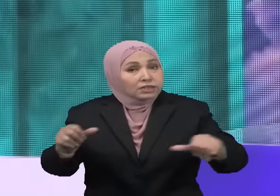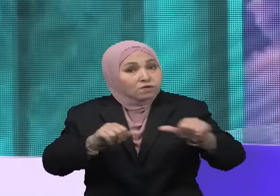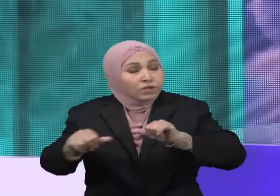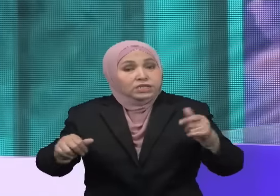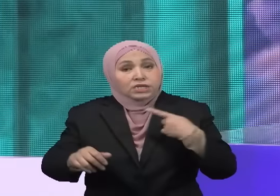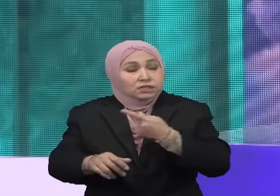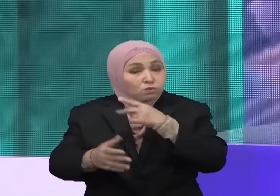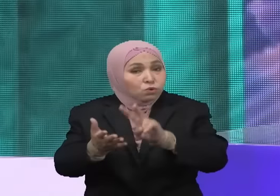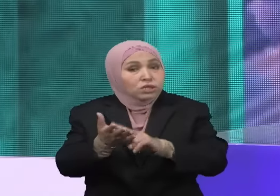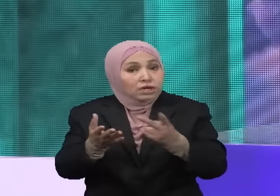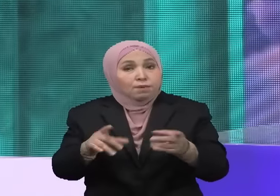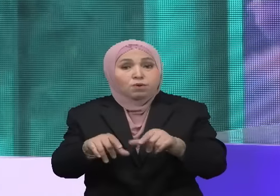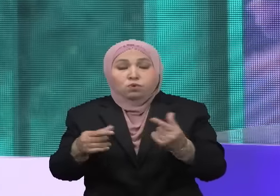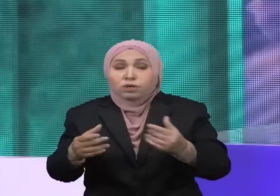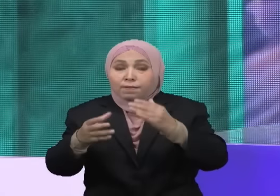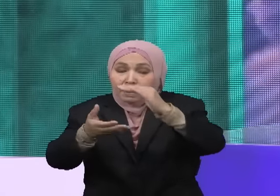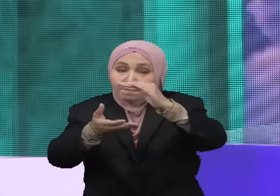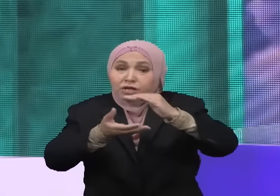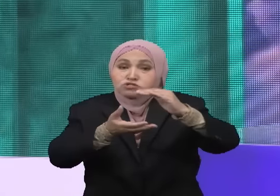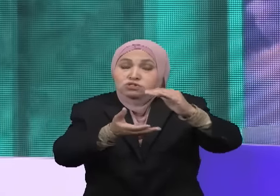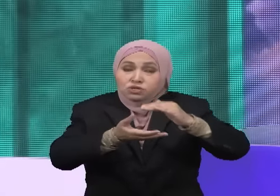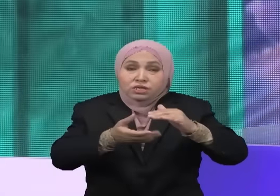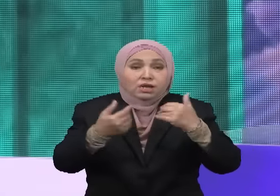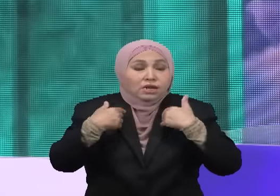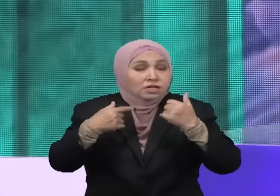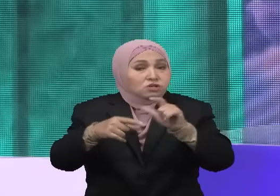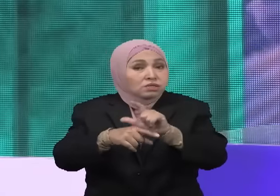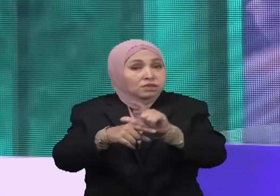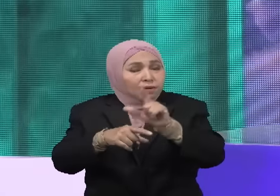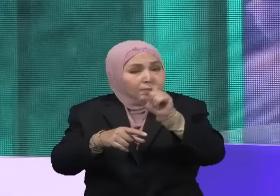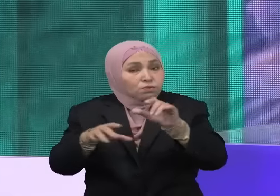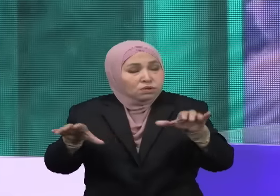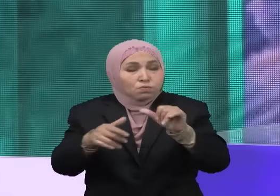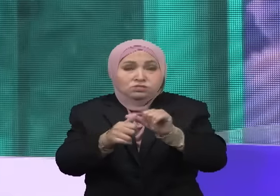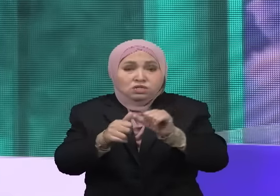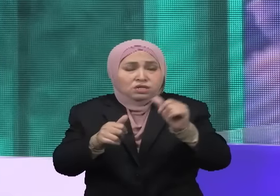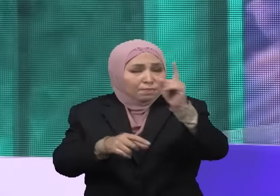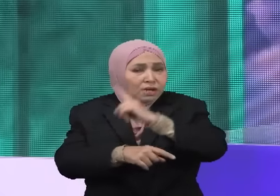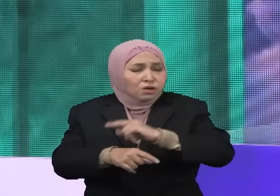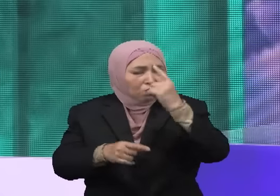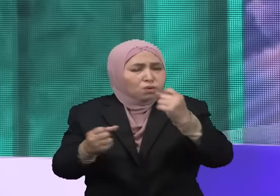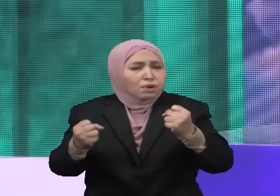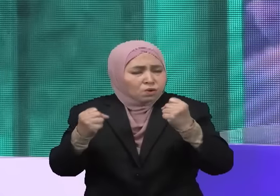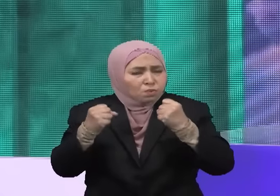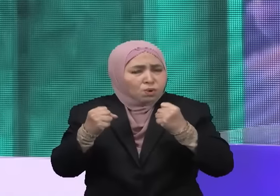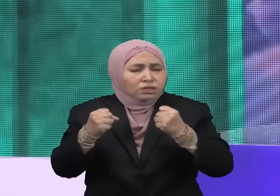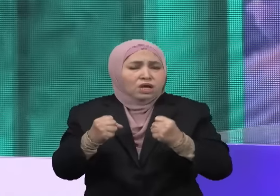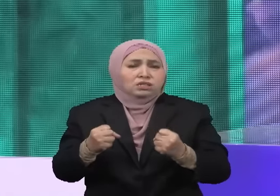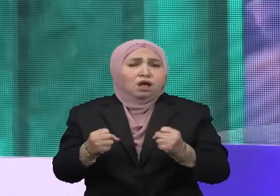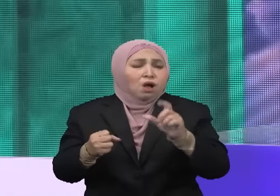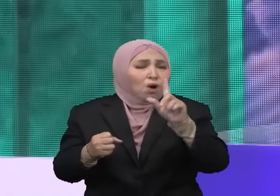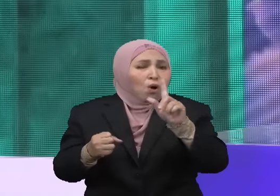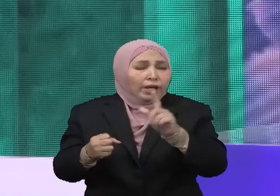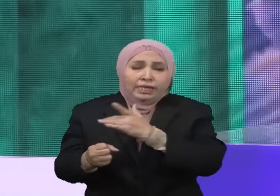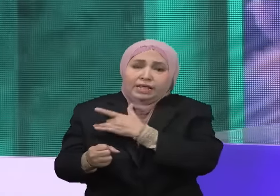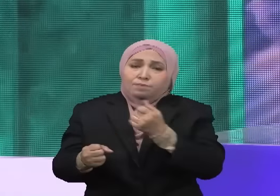untuk tadabbur Al-Quran, memahami mesej ini adalah satu latihan yang perlu dibuat setiap hari untuk menguatkan otot iman kita,